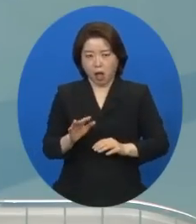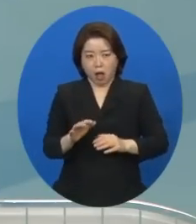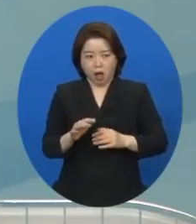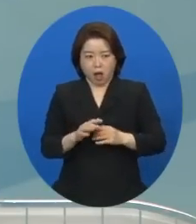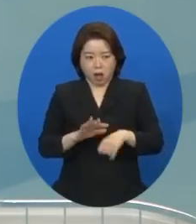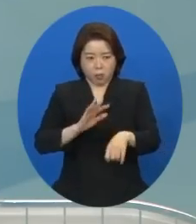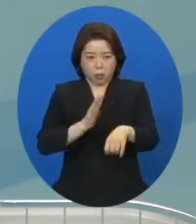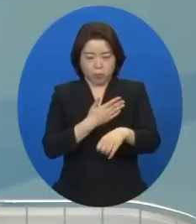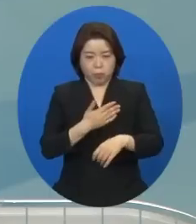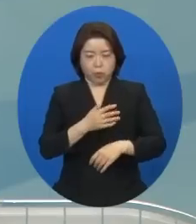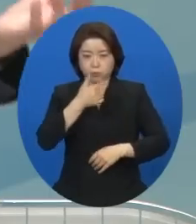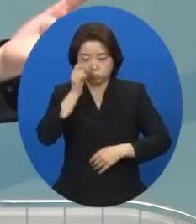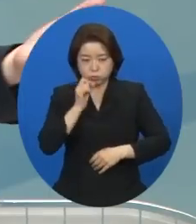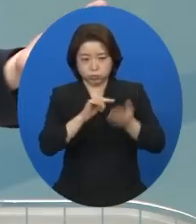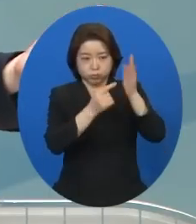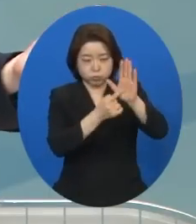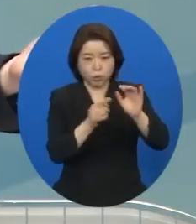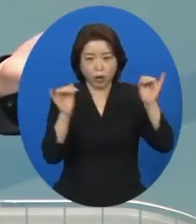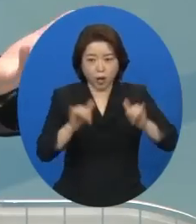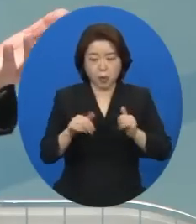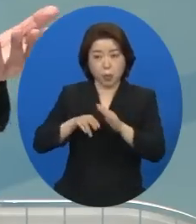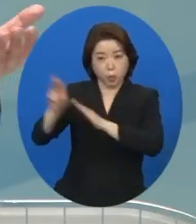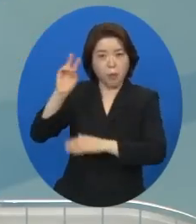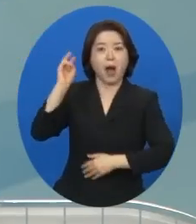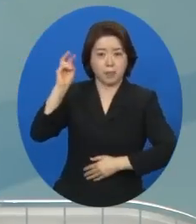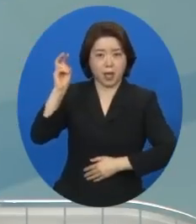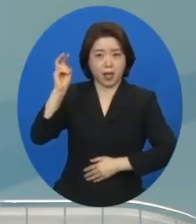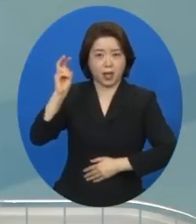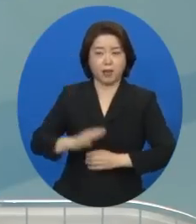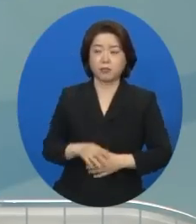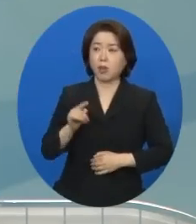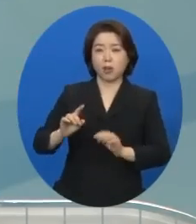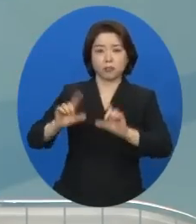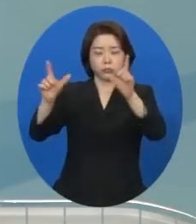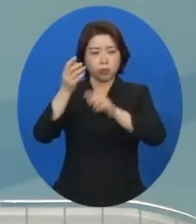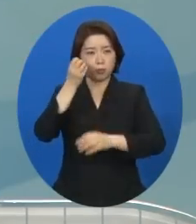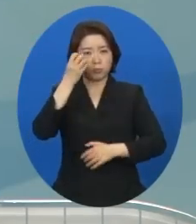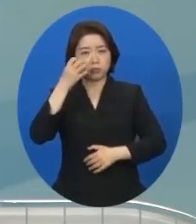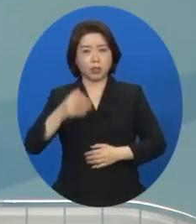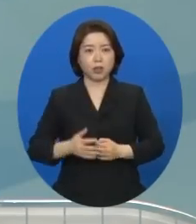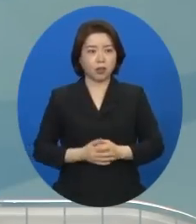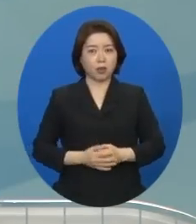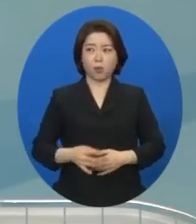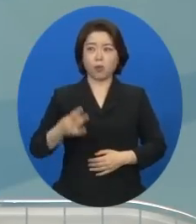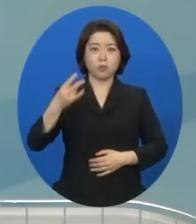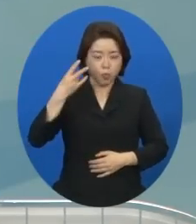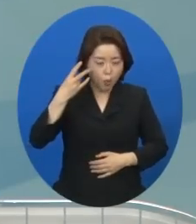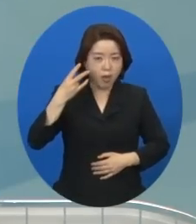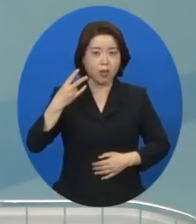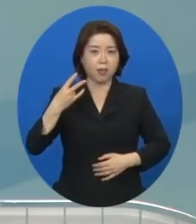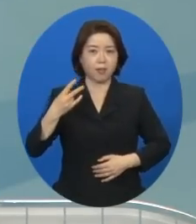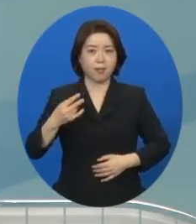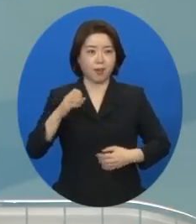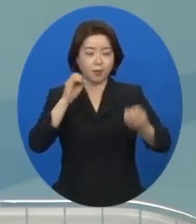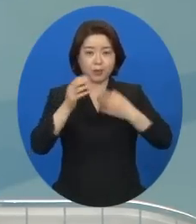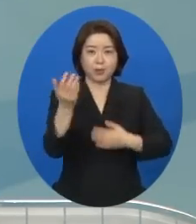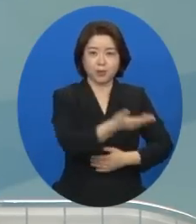게 드러날까 봐 무서워서 도망을 갔을 텐데 그날은 이상하게 예 하고 자기가 대답을